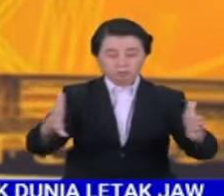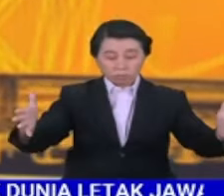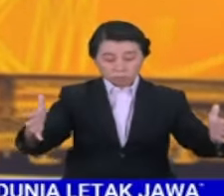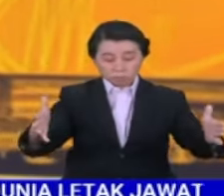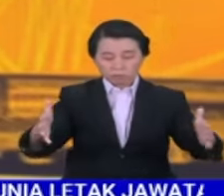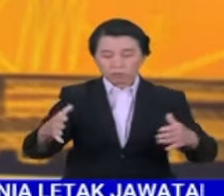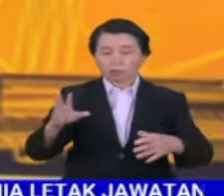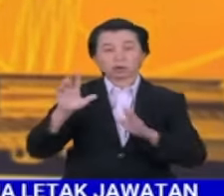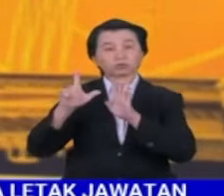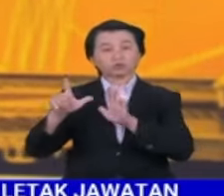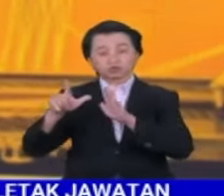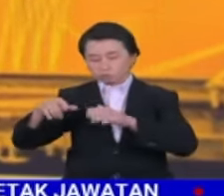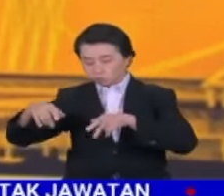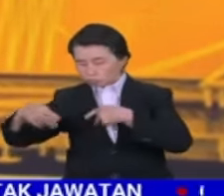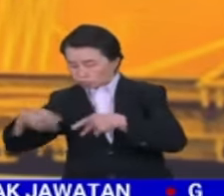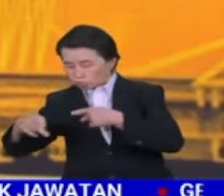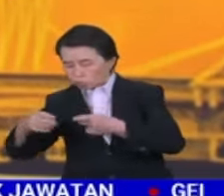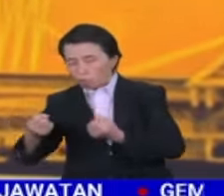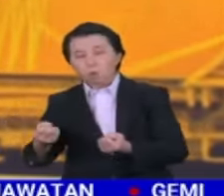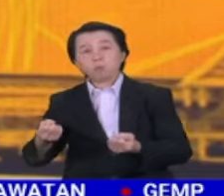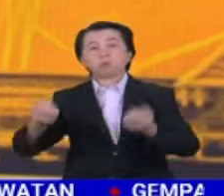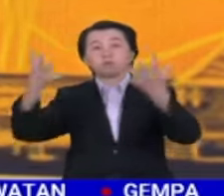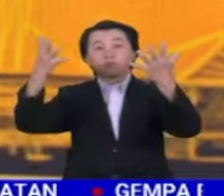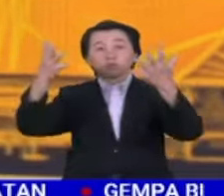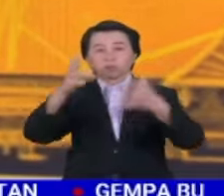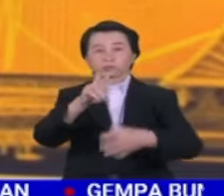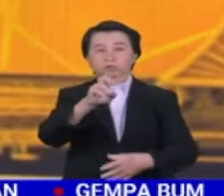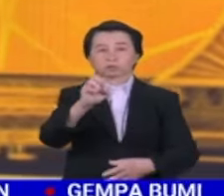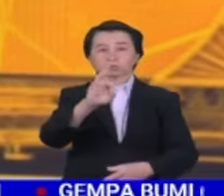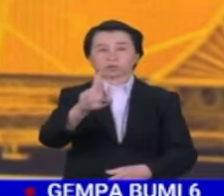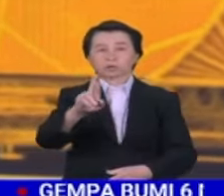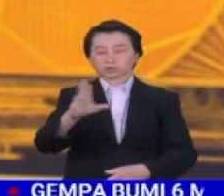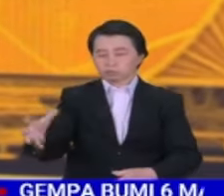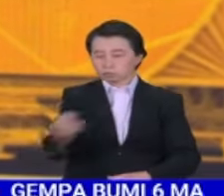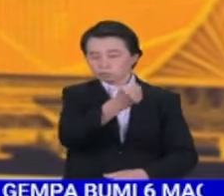besar dan tujuh kuning mercon bernilai 20.000